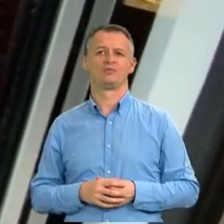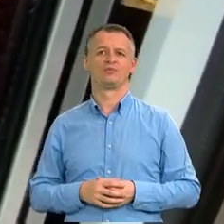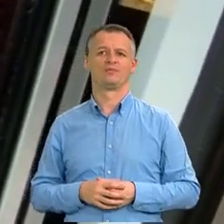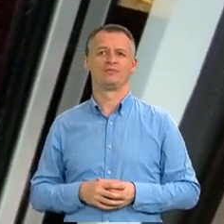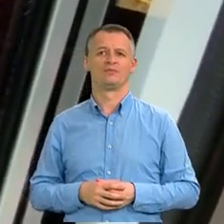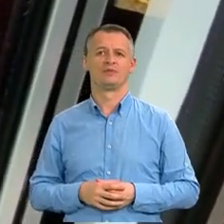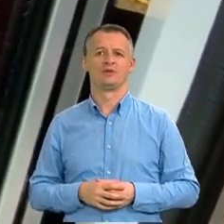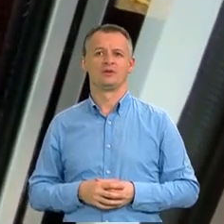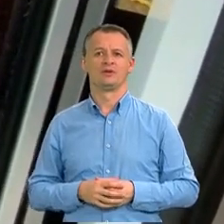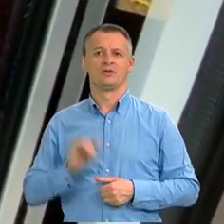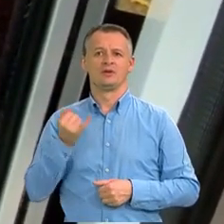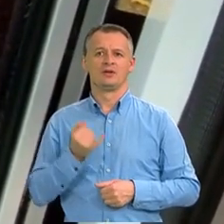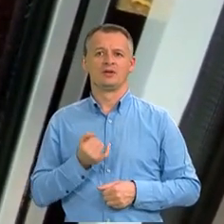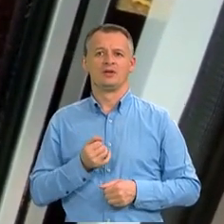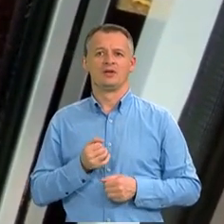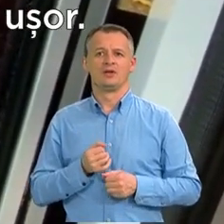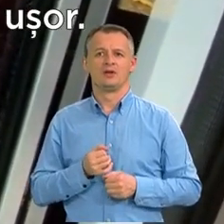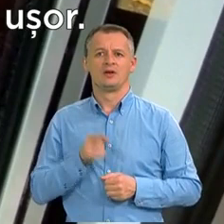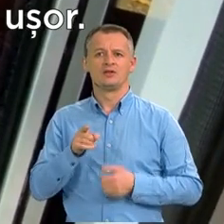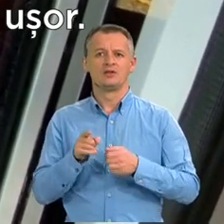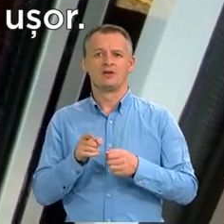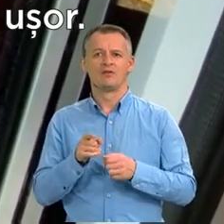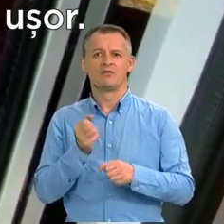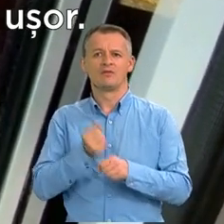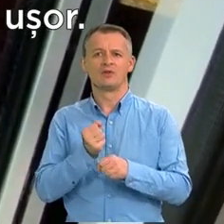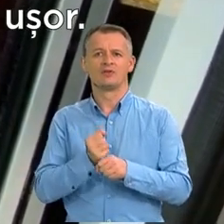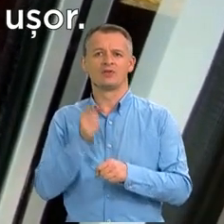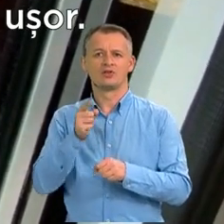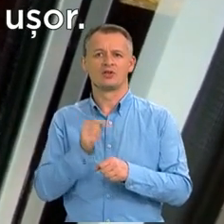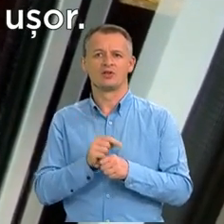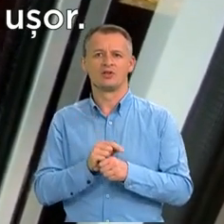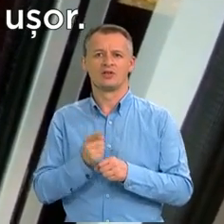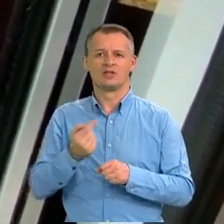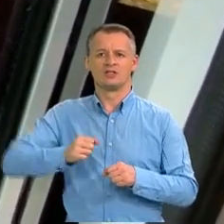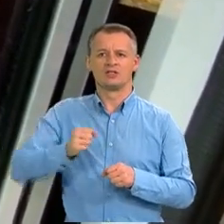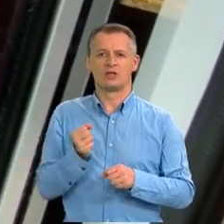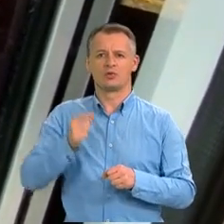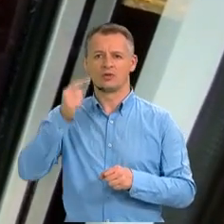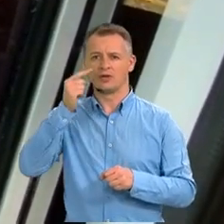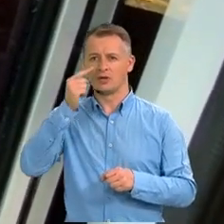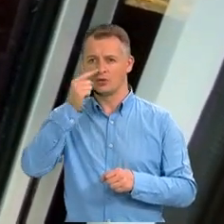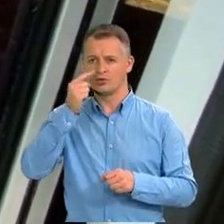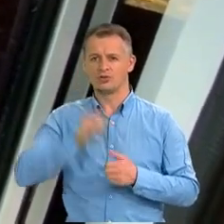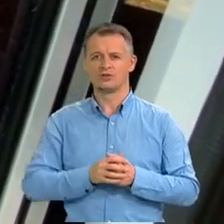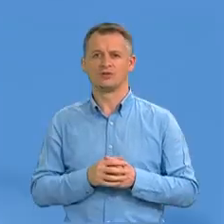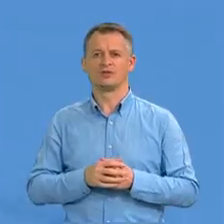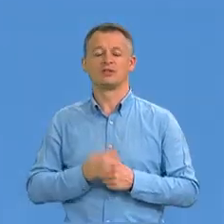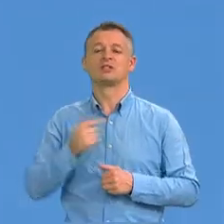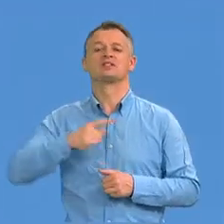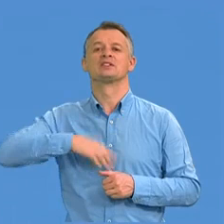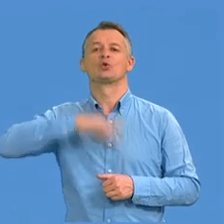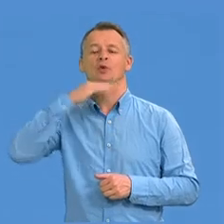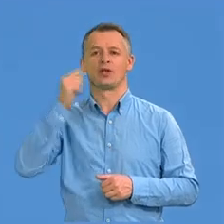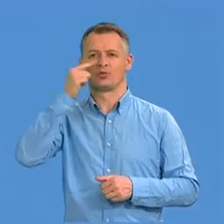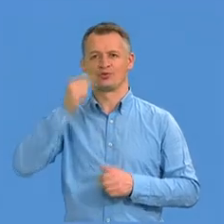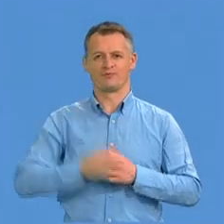як положено, так реагує. Задолбали і все остальное, але ніхто здаватися не собирається. Armata rusă